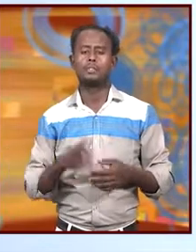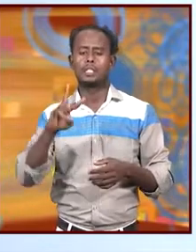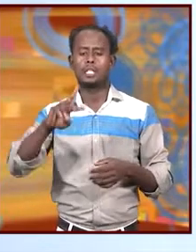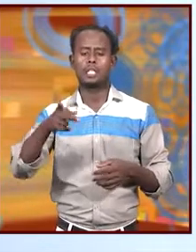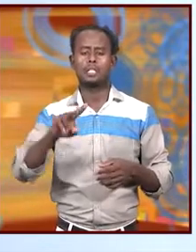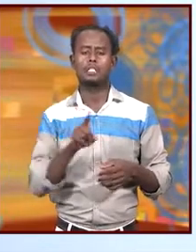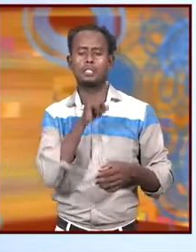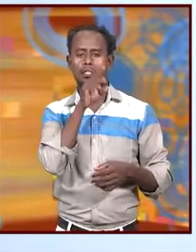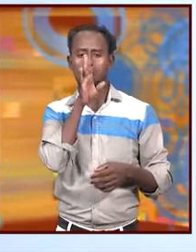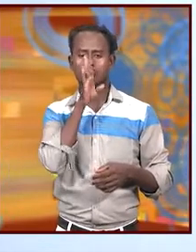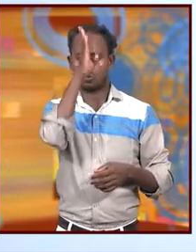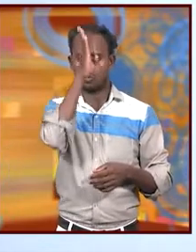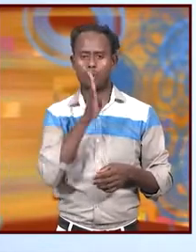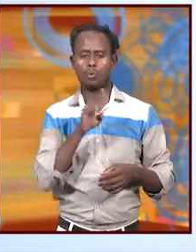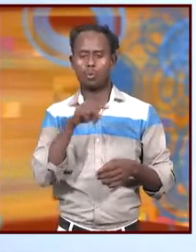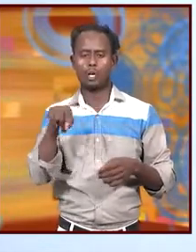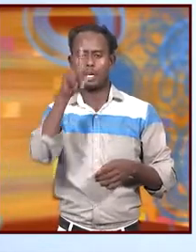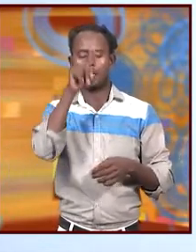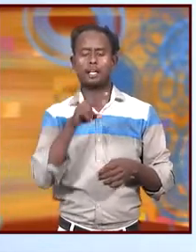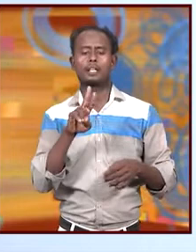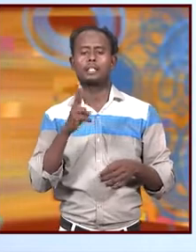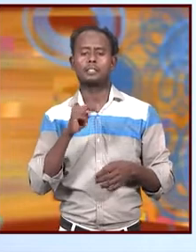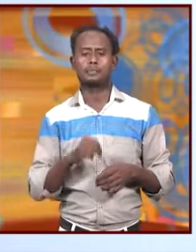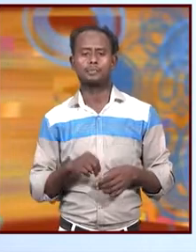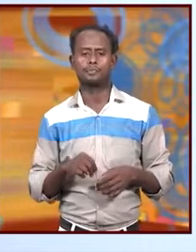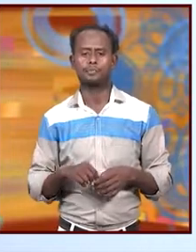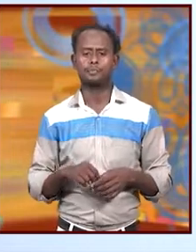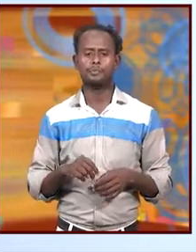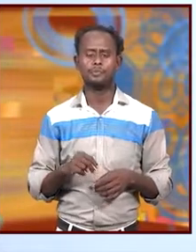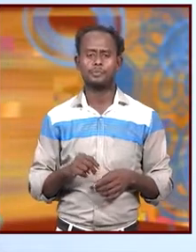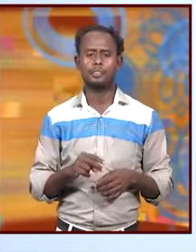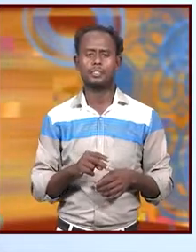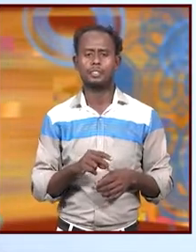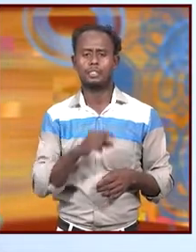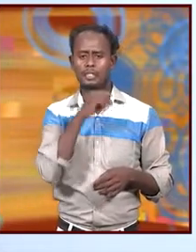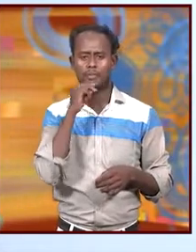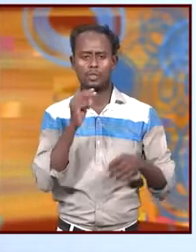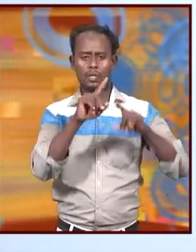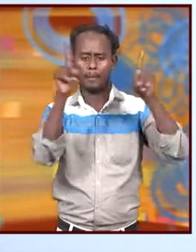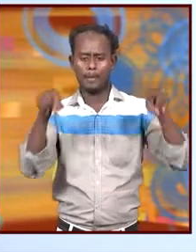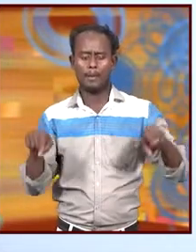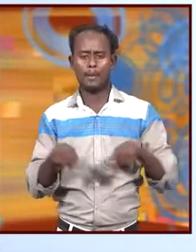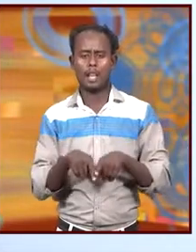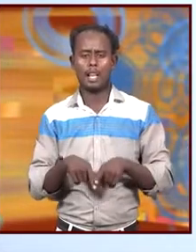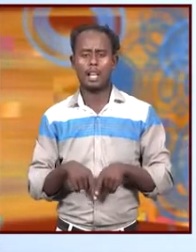இரண்டு செங்கோணங்கள் கிடைக்கின்றன. அப்போது செவ்வகத்தினுடைய பரப்பளவில்